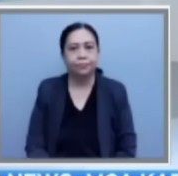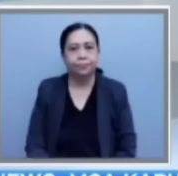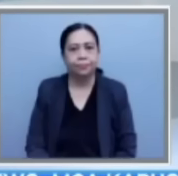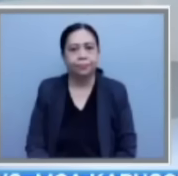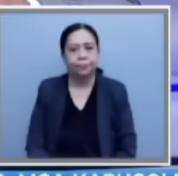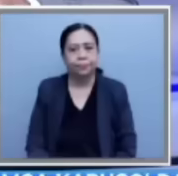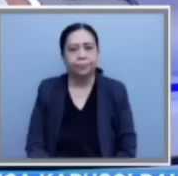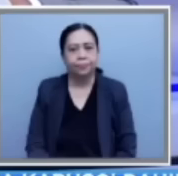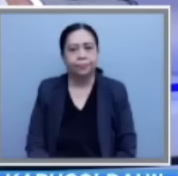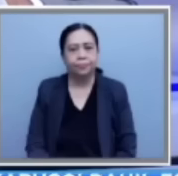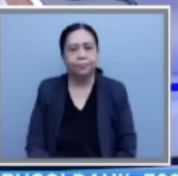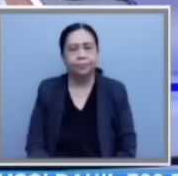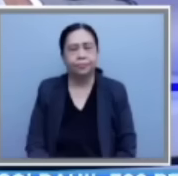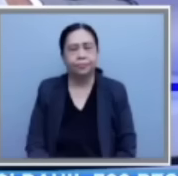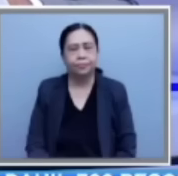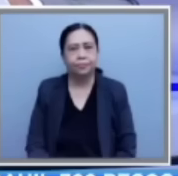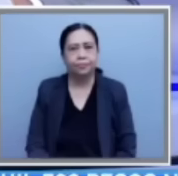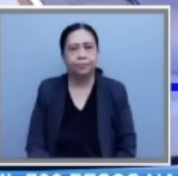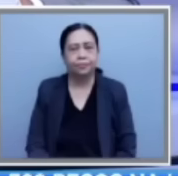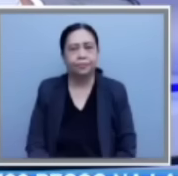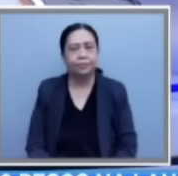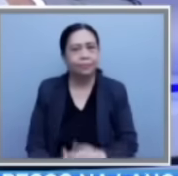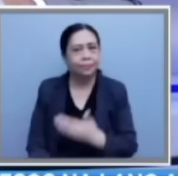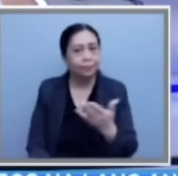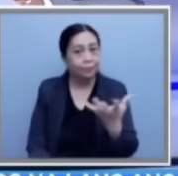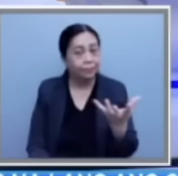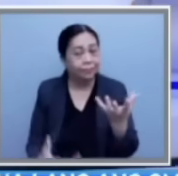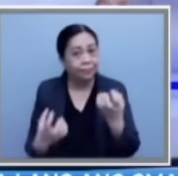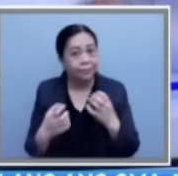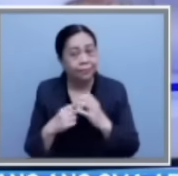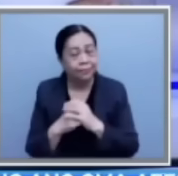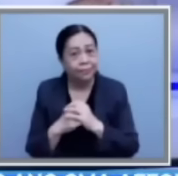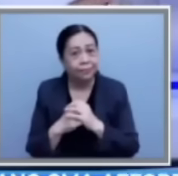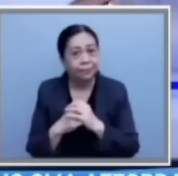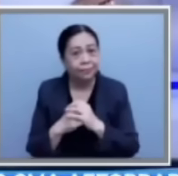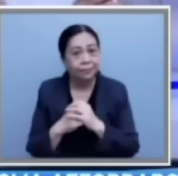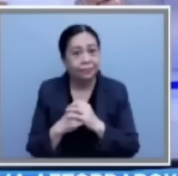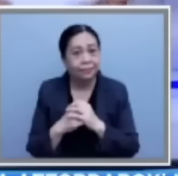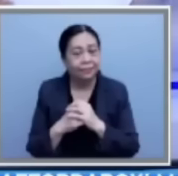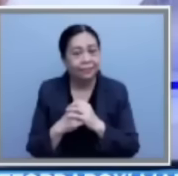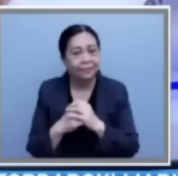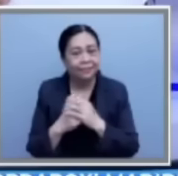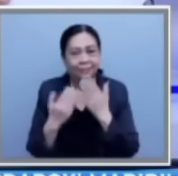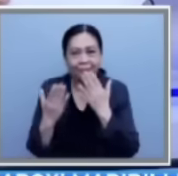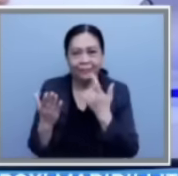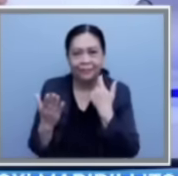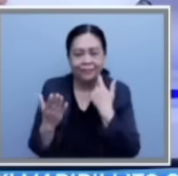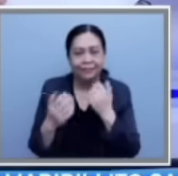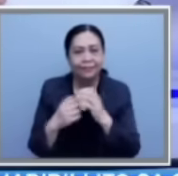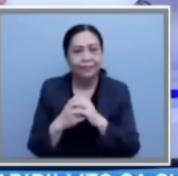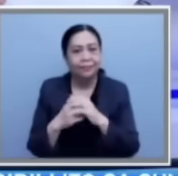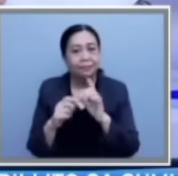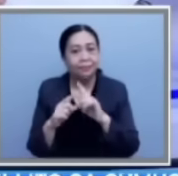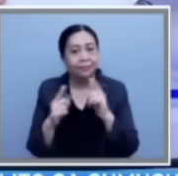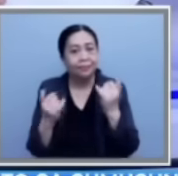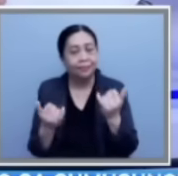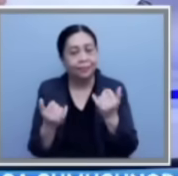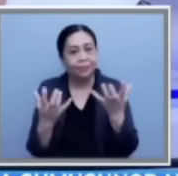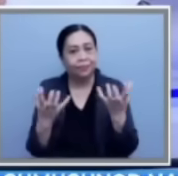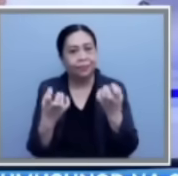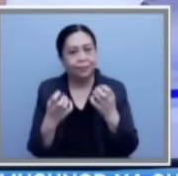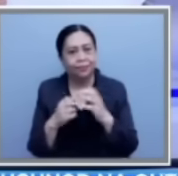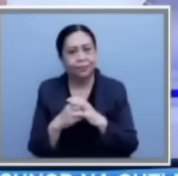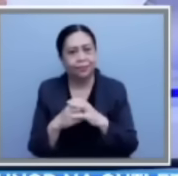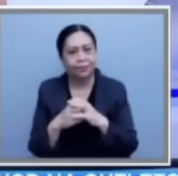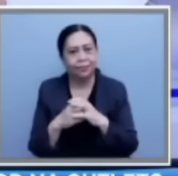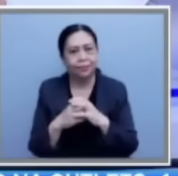paghandaan o naman gusto niyo bang ah maging adventure Thank you pala ha Katrina eh Pero ito Katrina kung gusto mong maging Adventures